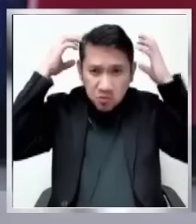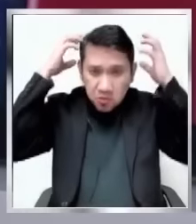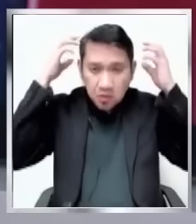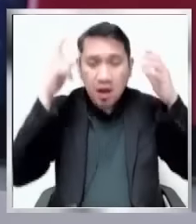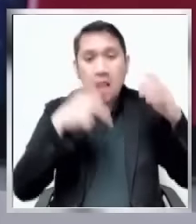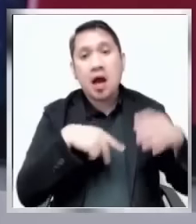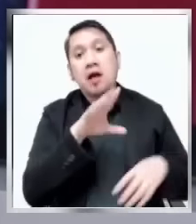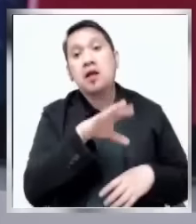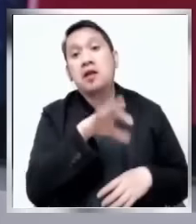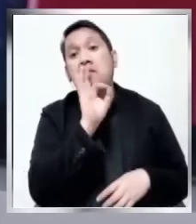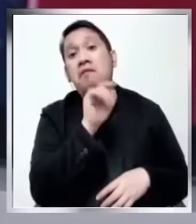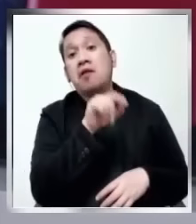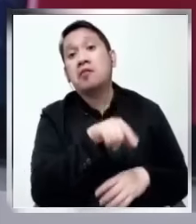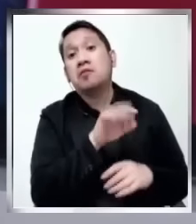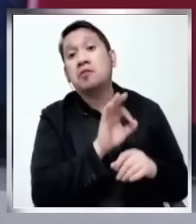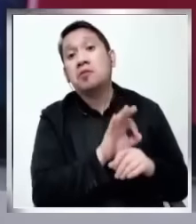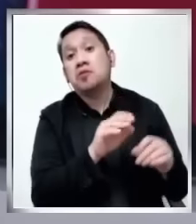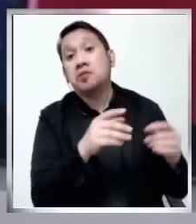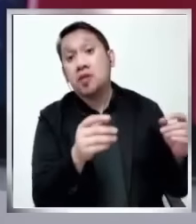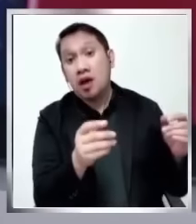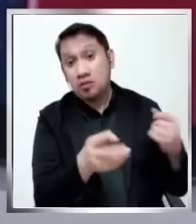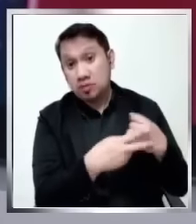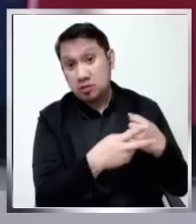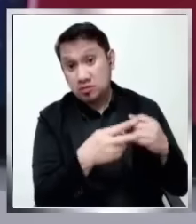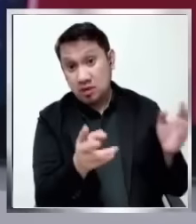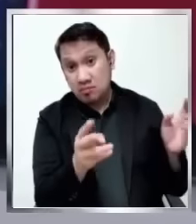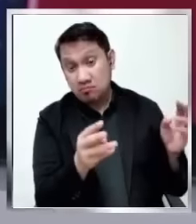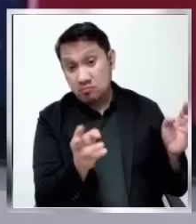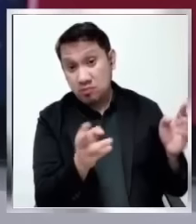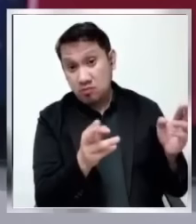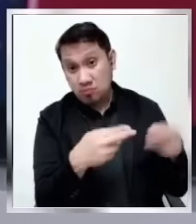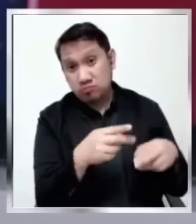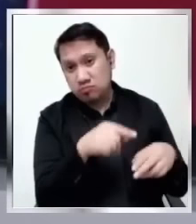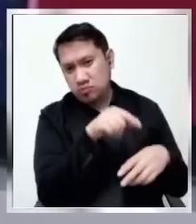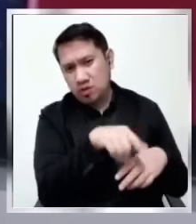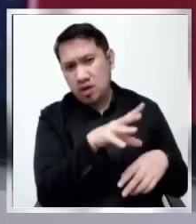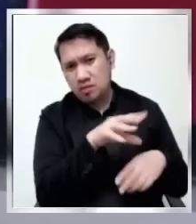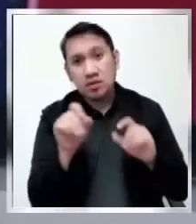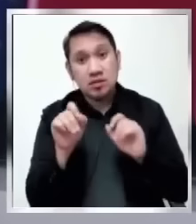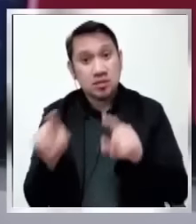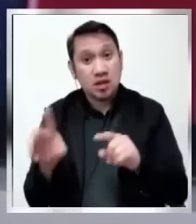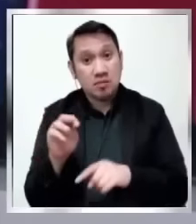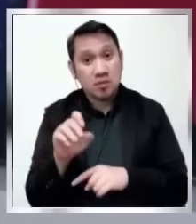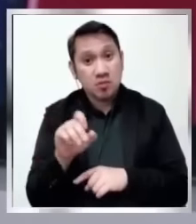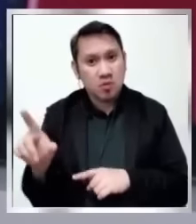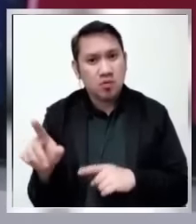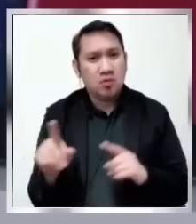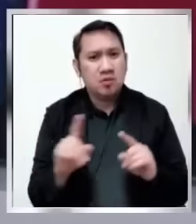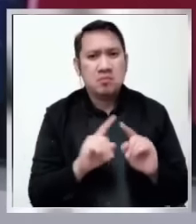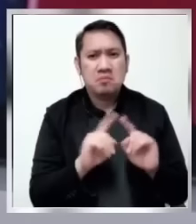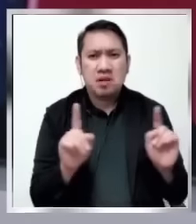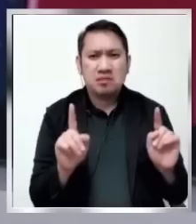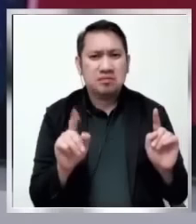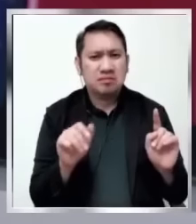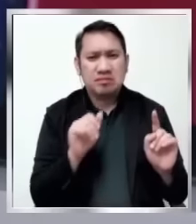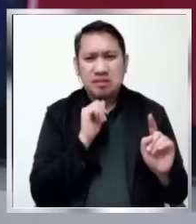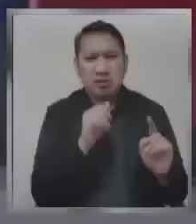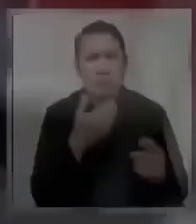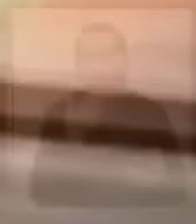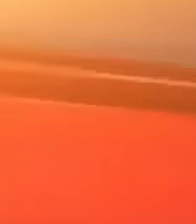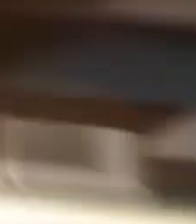bodega at ibinibenta pa sa ilang mall. Ang mga yan, imbis daw na makaganda, eh baka makasama pa. Nakatutok